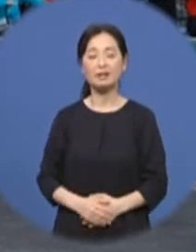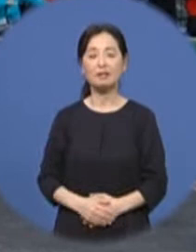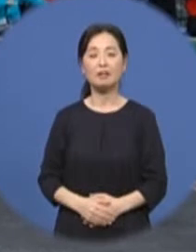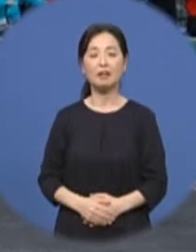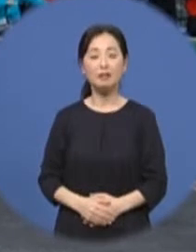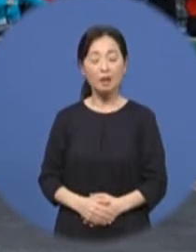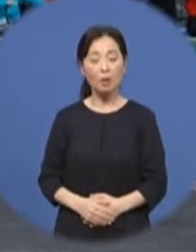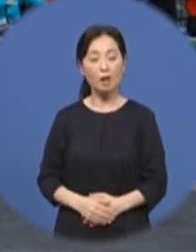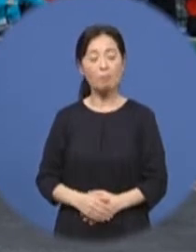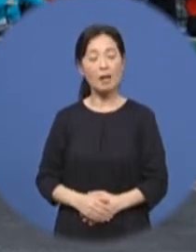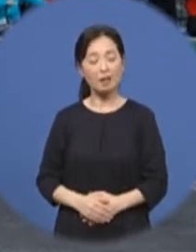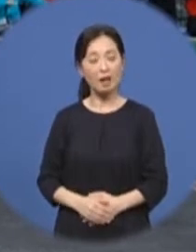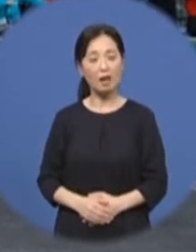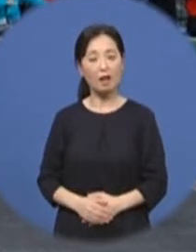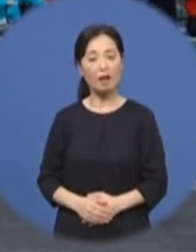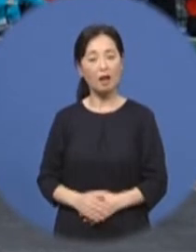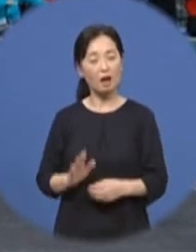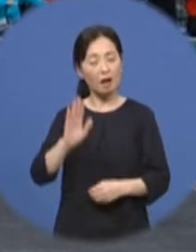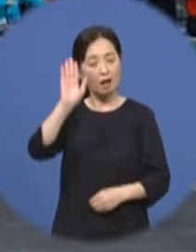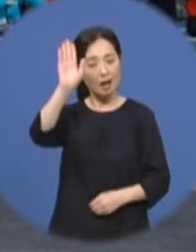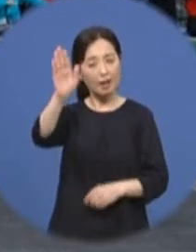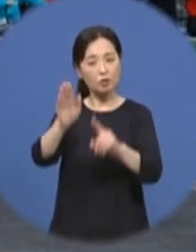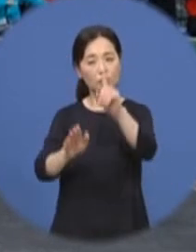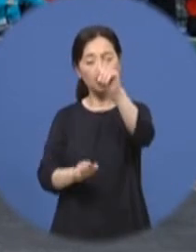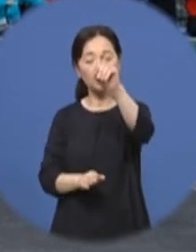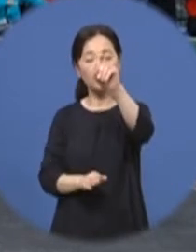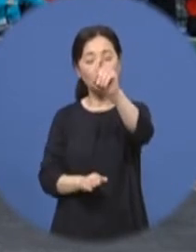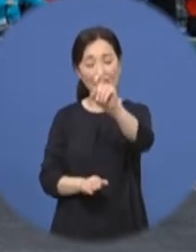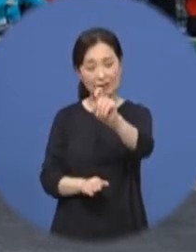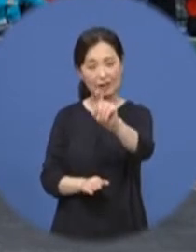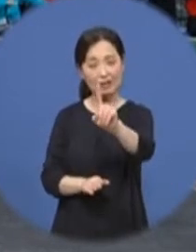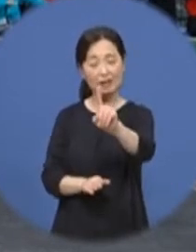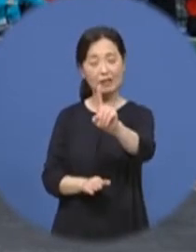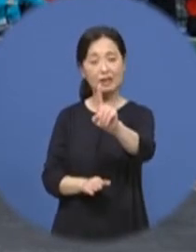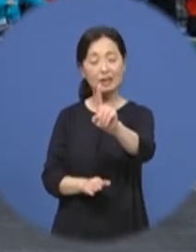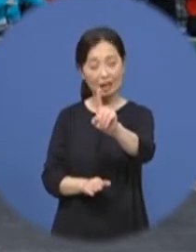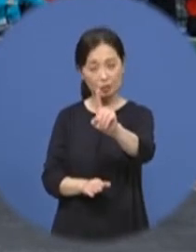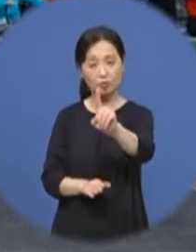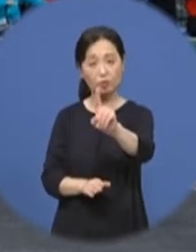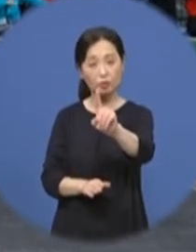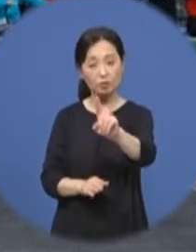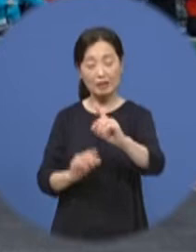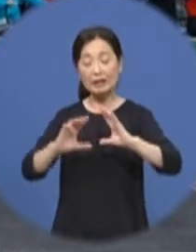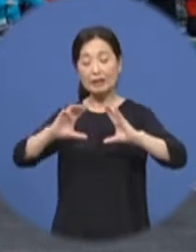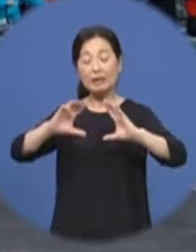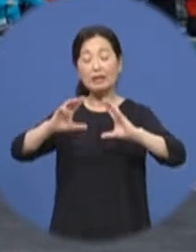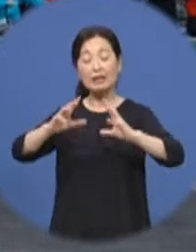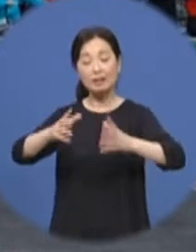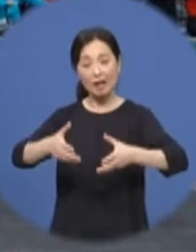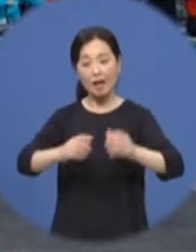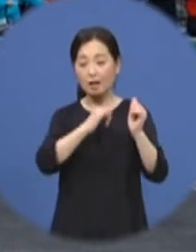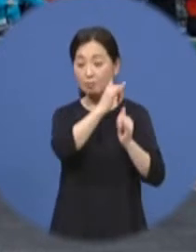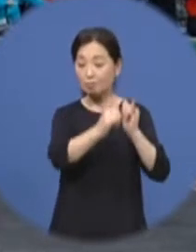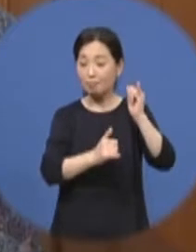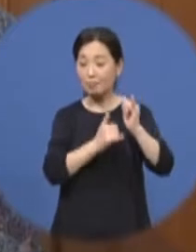また来月になりますか、11月にまたこの今年の世界民族祭が行われるんですよね。 そうです、9回目